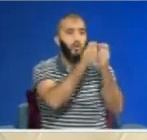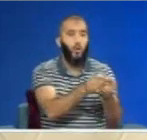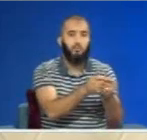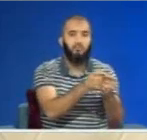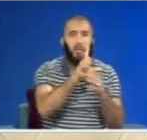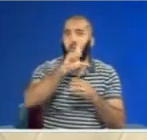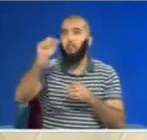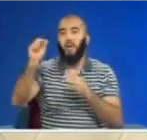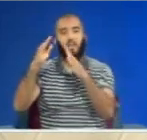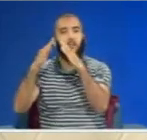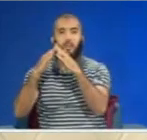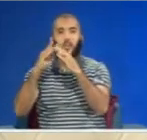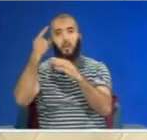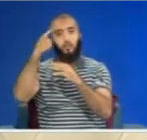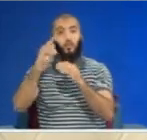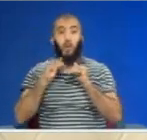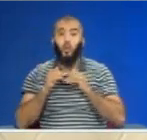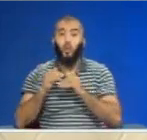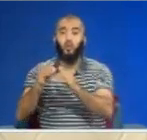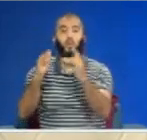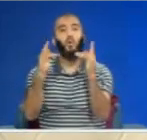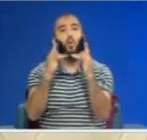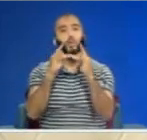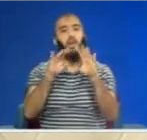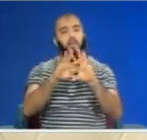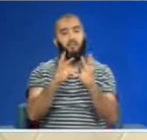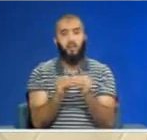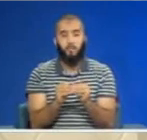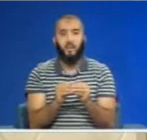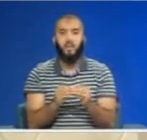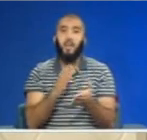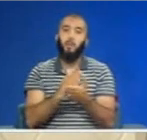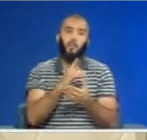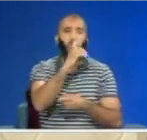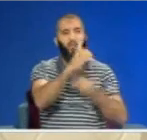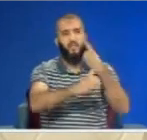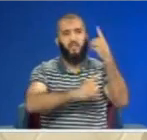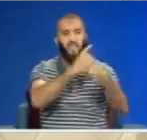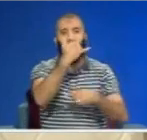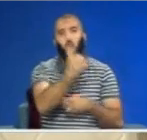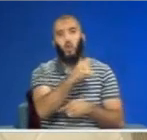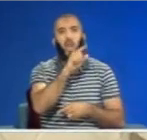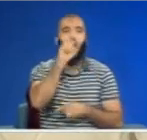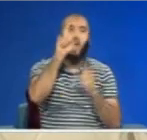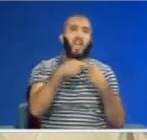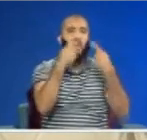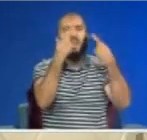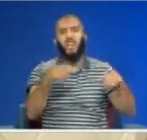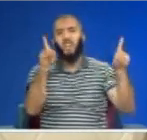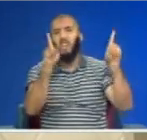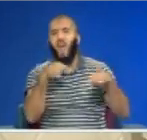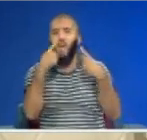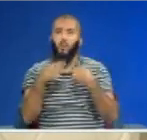الرحم والتواصل بين الرحم، ما تحضريش يوم العرس لأنه فيه منكرات، فيه مثلا غناء